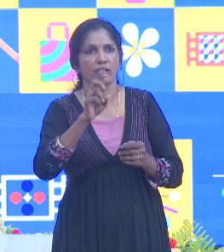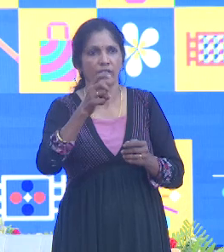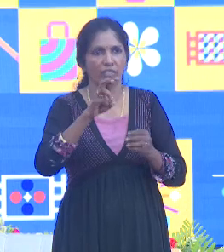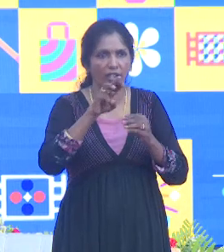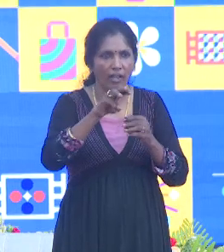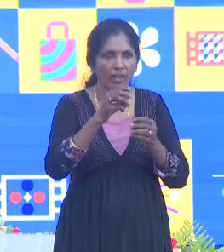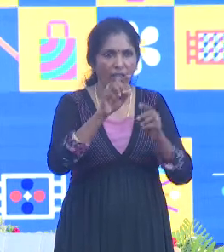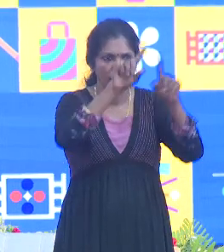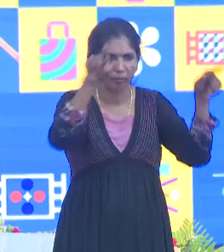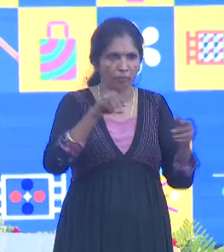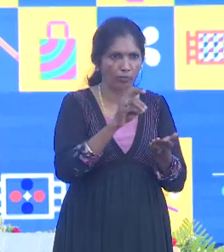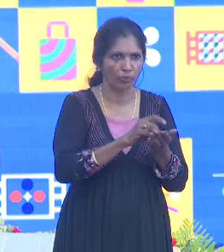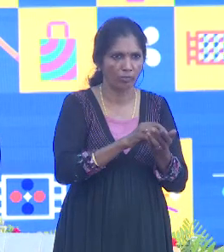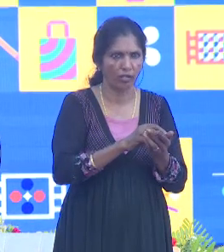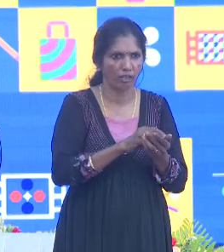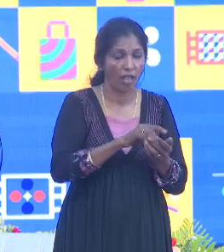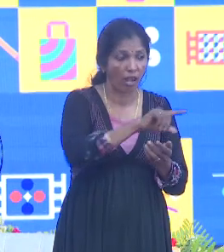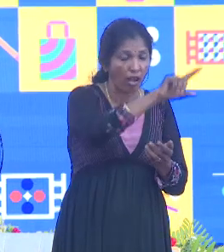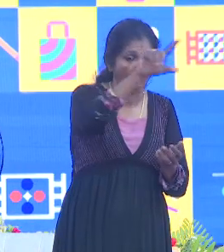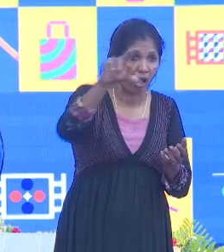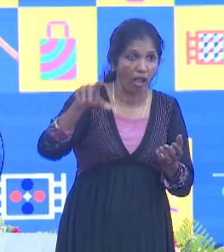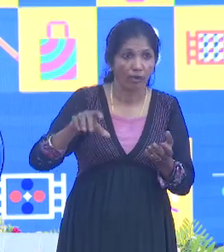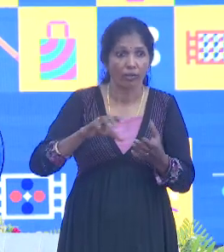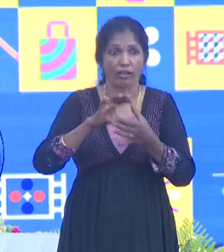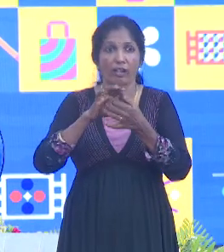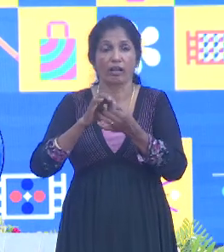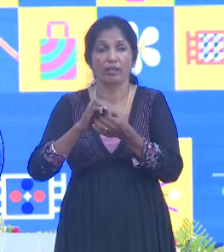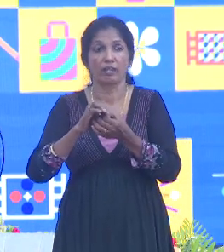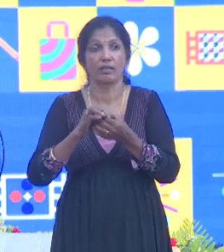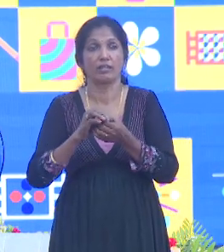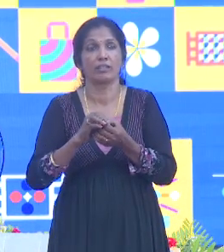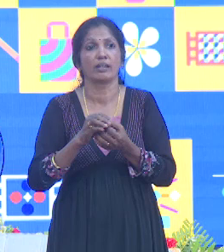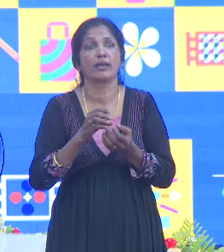127,000 ഏക്കർ ഭൂമി ഈ പറഞ്ഞ എല്ലാം കൂടെ ചേർത്ത് സർപ്ലസ് ഭൂമിയായിട്ട് ഏറ്റെടുത്തപ്പോൾ